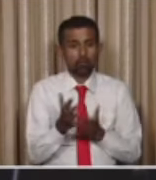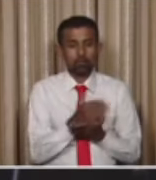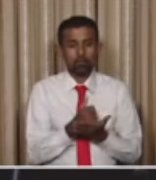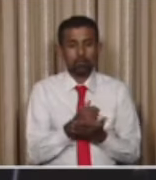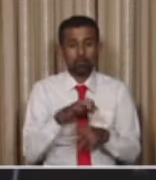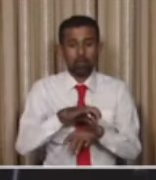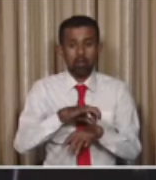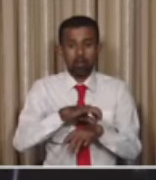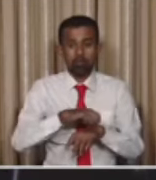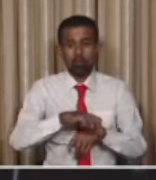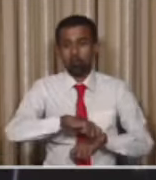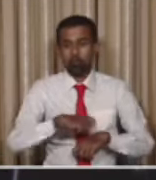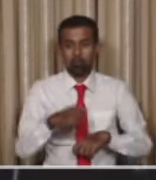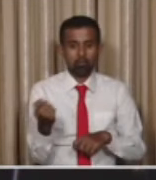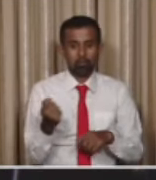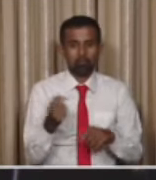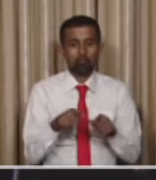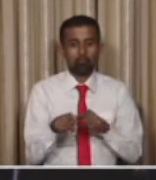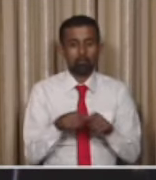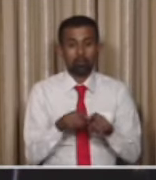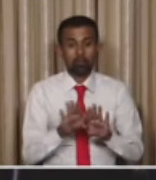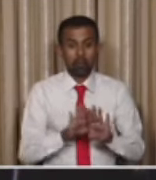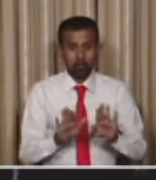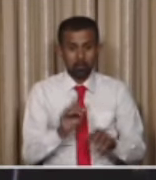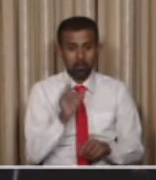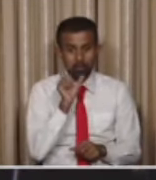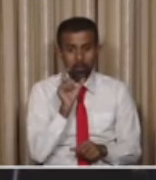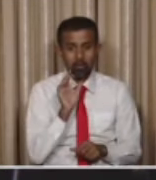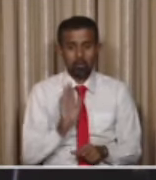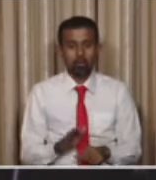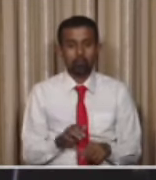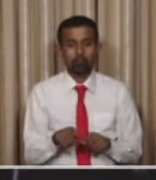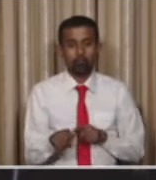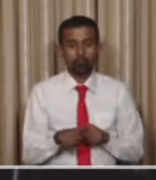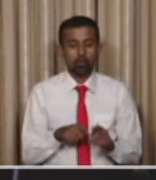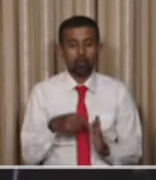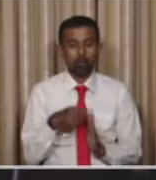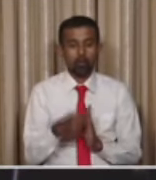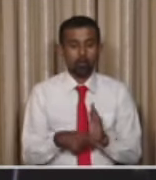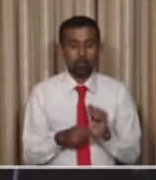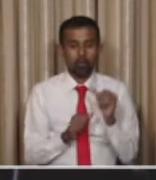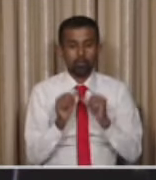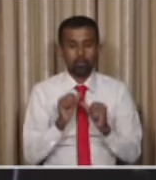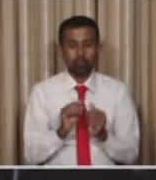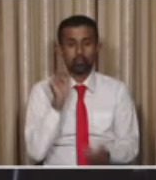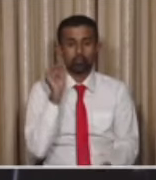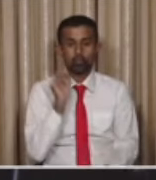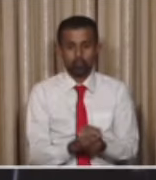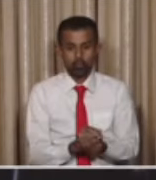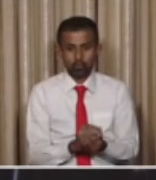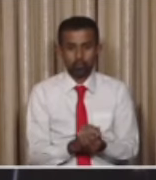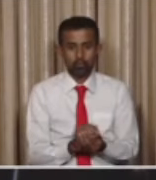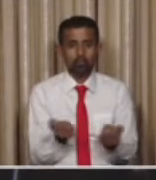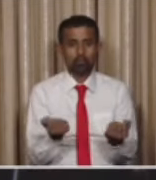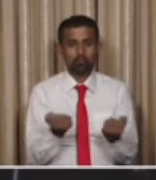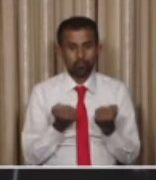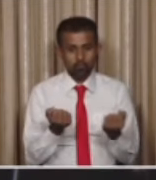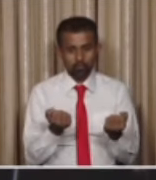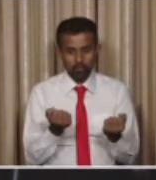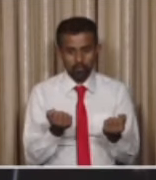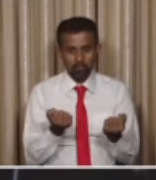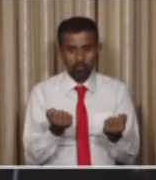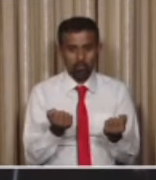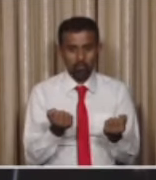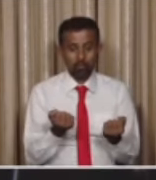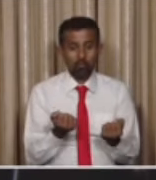හැමම ගැලවිලා යනවා ඒක නිසා ඒව නියාමනය කළ යුතුයි එවගේම තමයි දේශීය ඖෂධ ගබඩා කිරීම සහ ප්‍රවාහනය මෙන්න මේව ඇත්ත